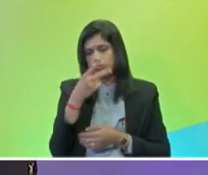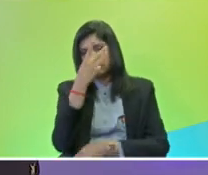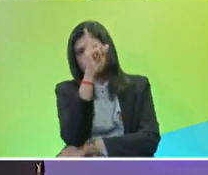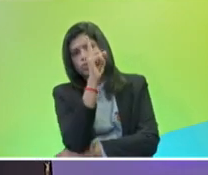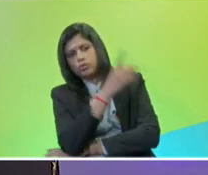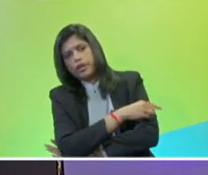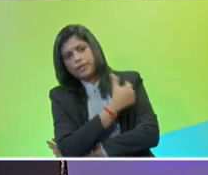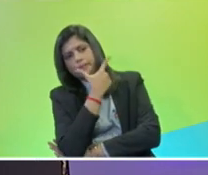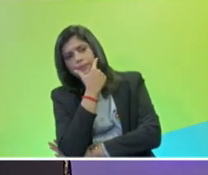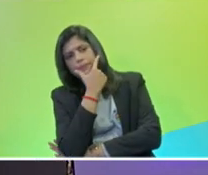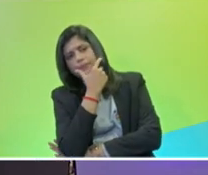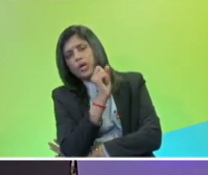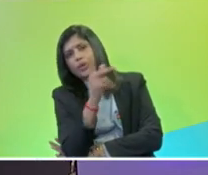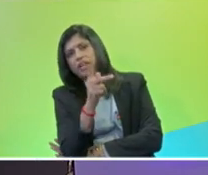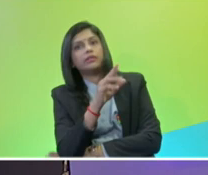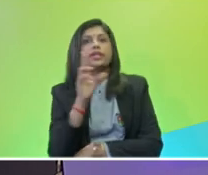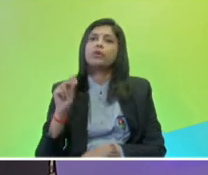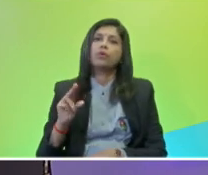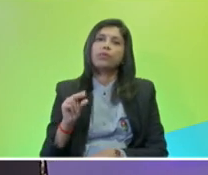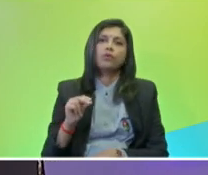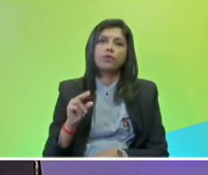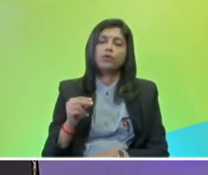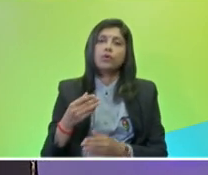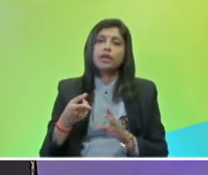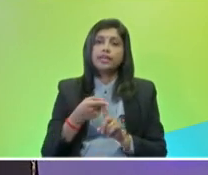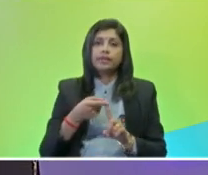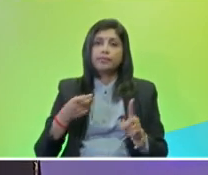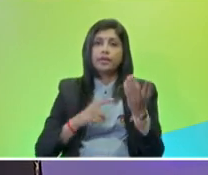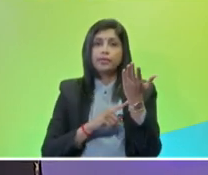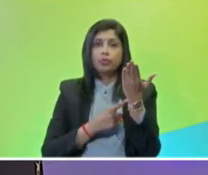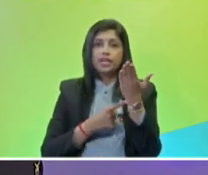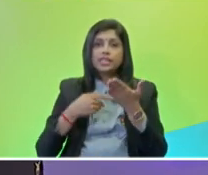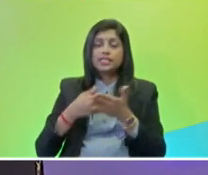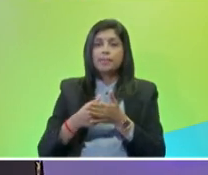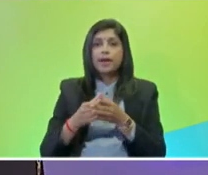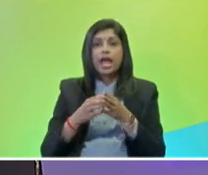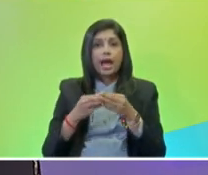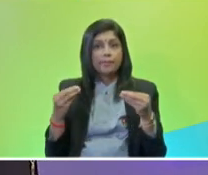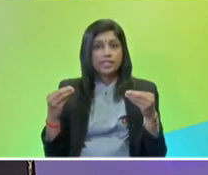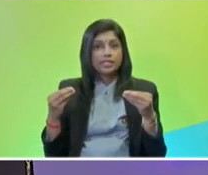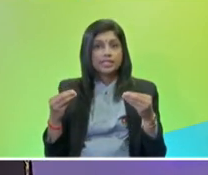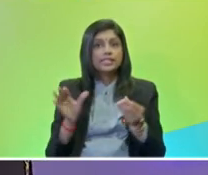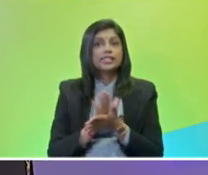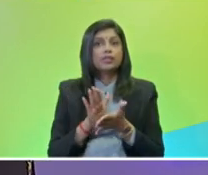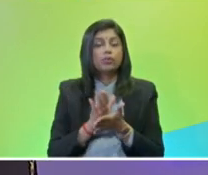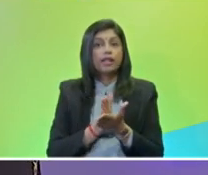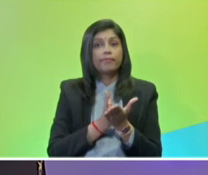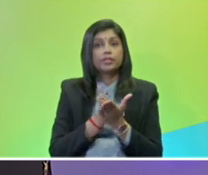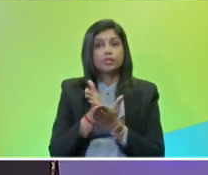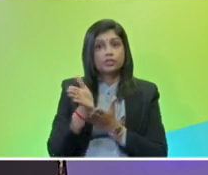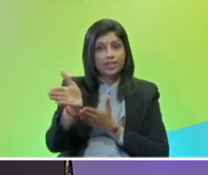secara bertulisan untuk dapat Nanti akhir TV akhirnya dalam pendidikan jasmani